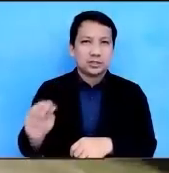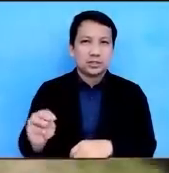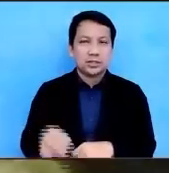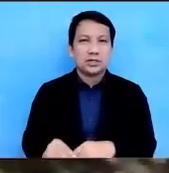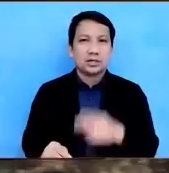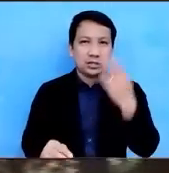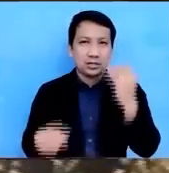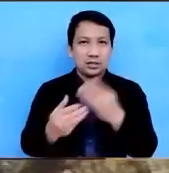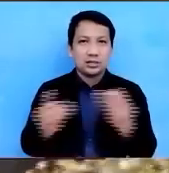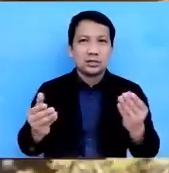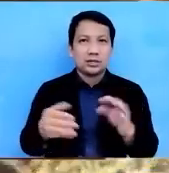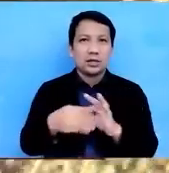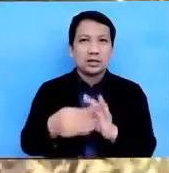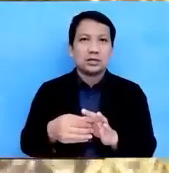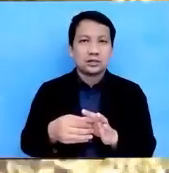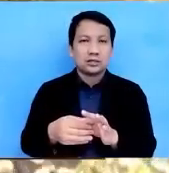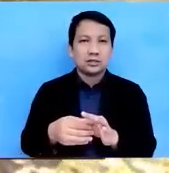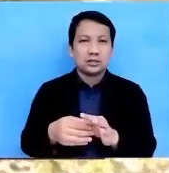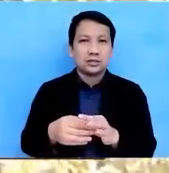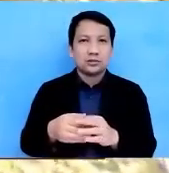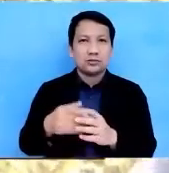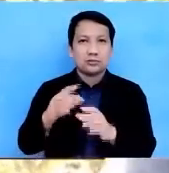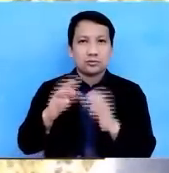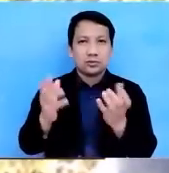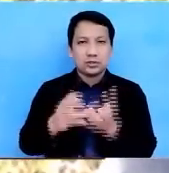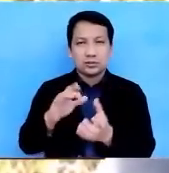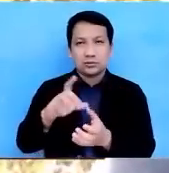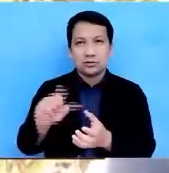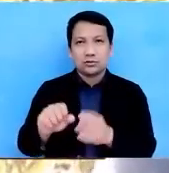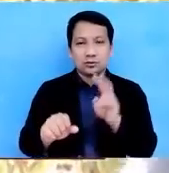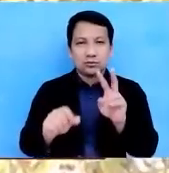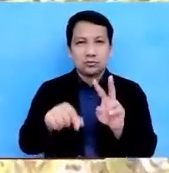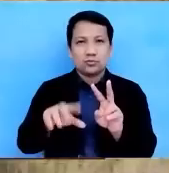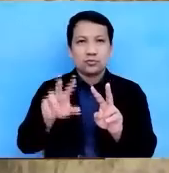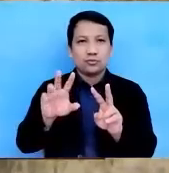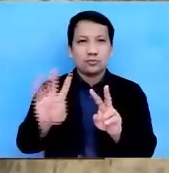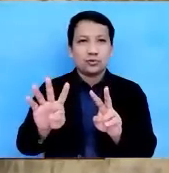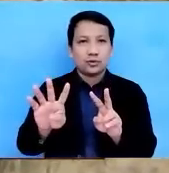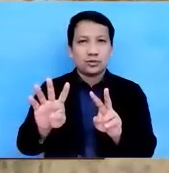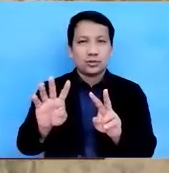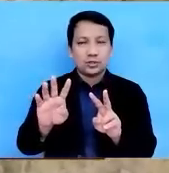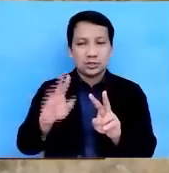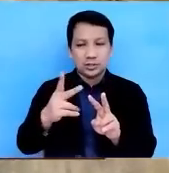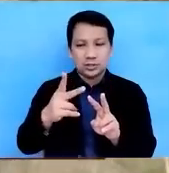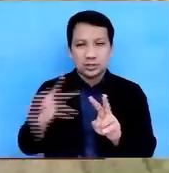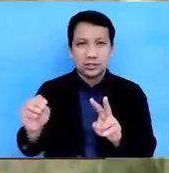nilang mabasag ang Guinness World Record ng Colombia na 2.4 kilometer downhill race.